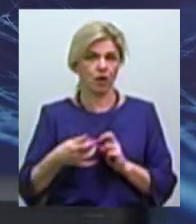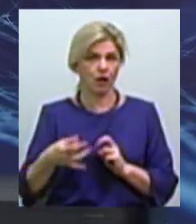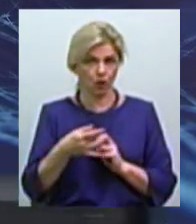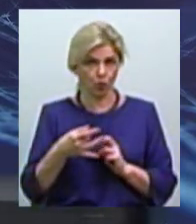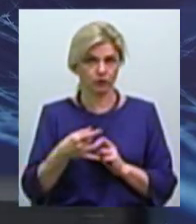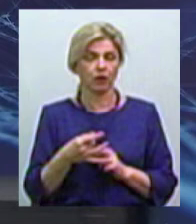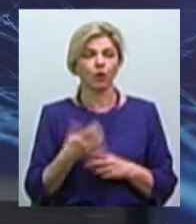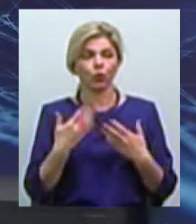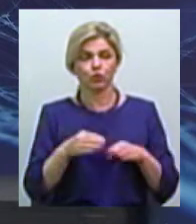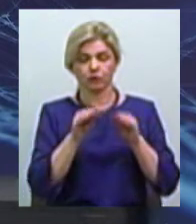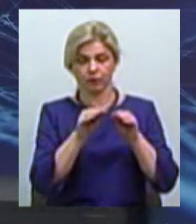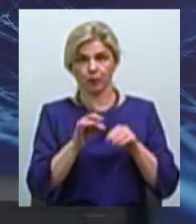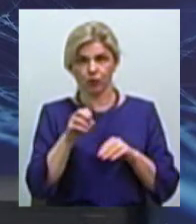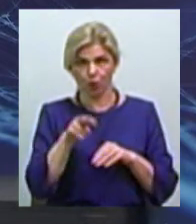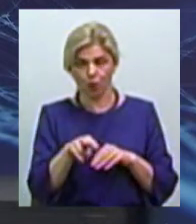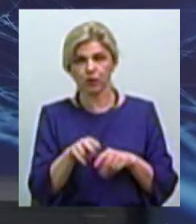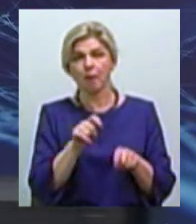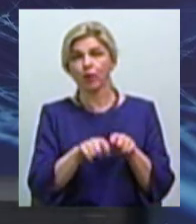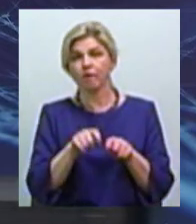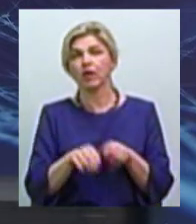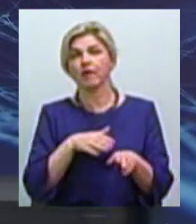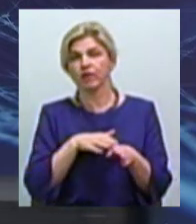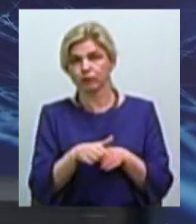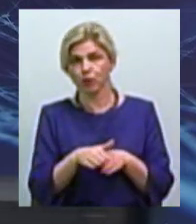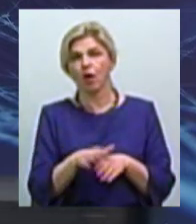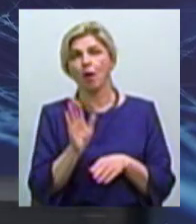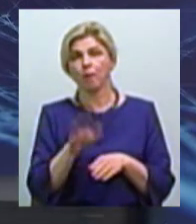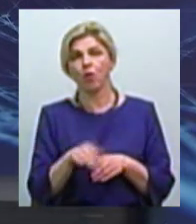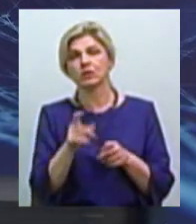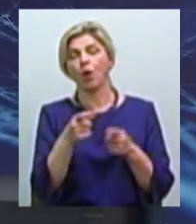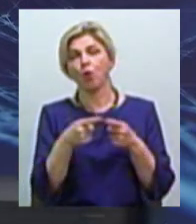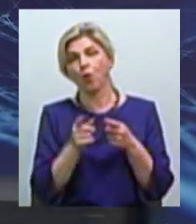як вже рейд відбувся, як тільки заходять за вугол,